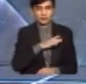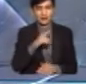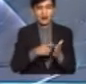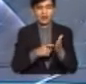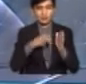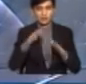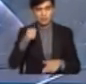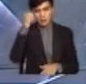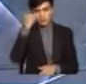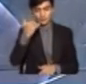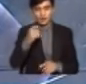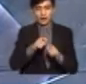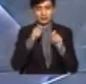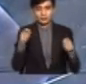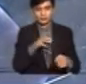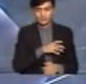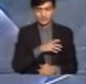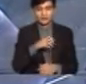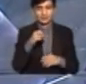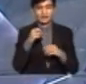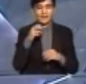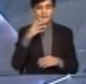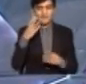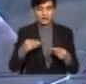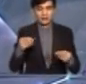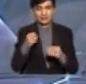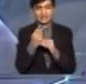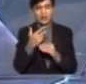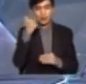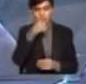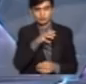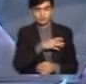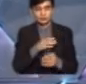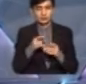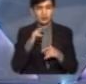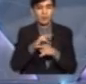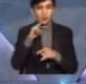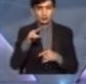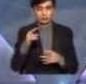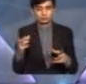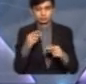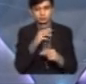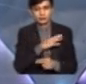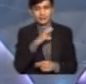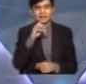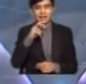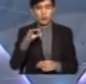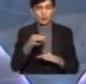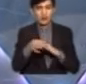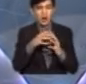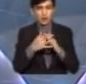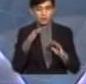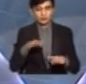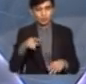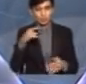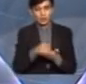открыли памятный уголок весной 13 года он отвел терпящий крушение самолет от села просторная перед этим